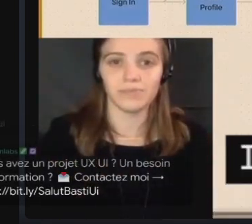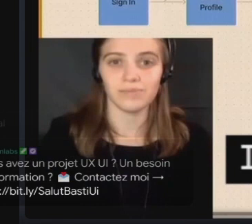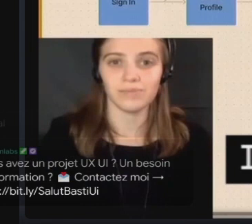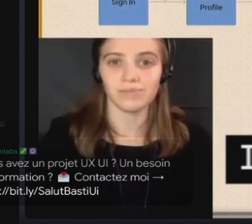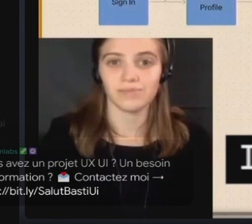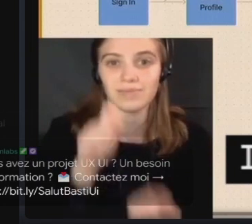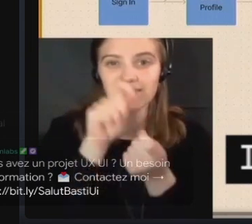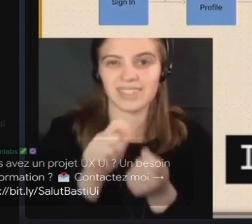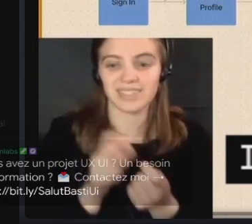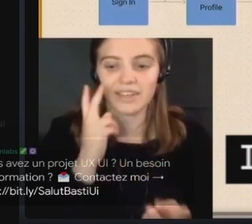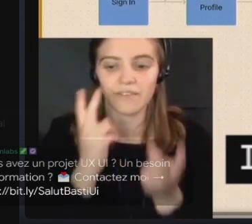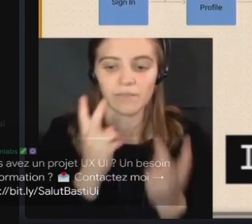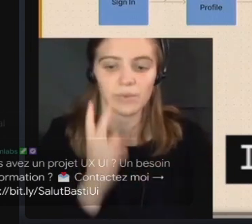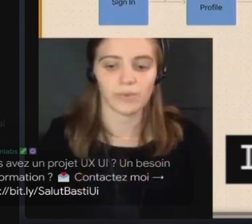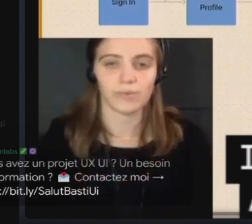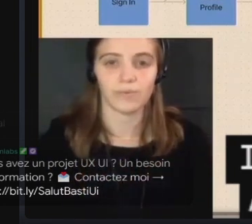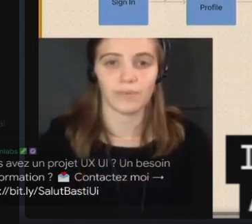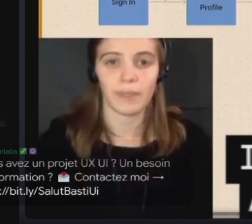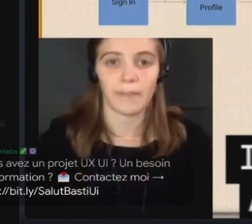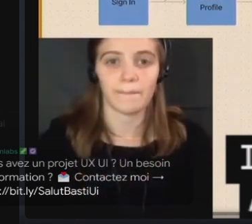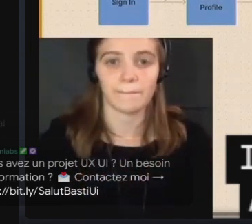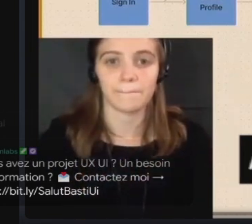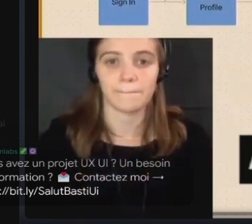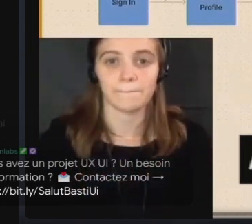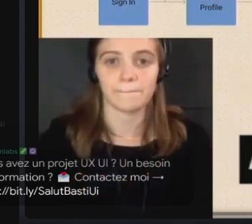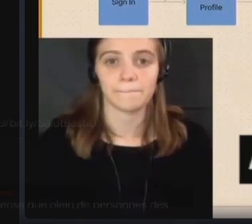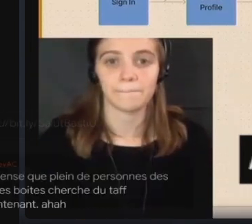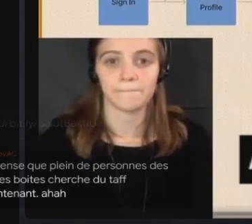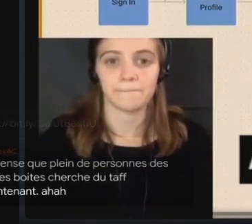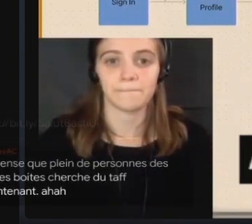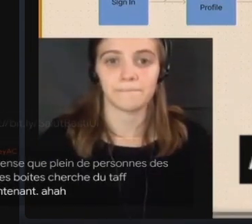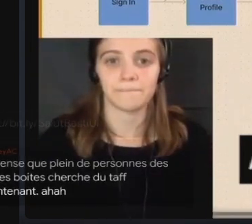view. And I'll connect Oui.